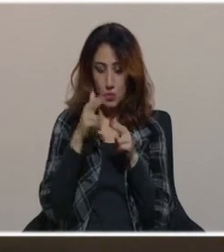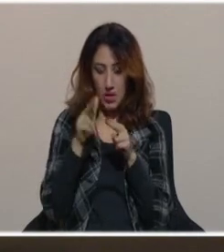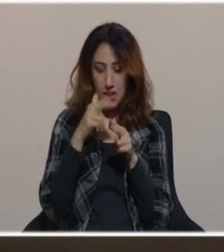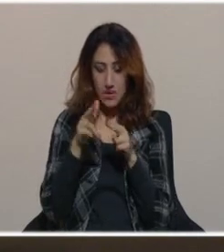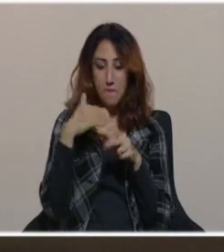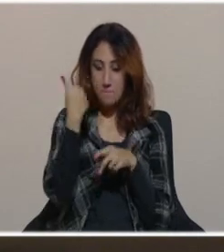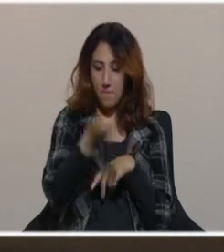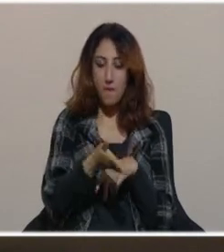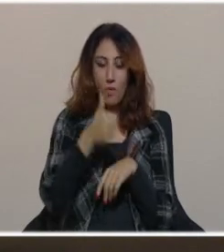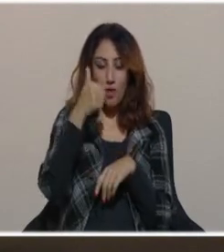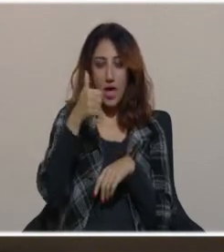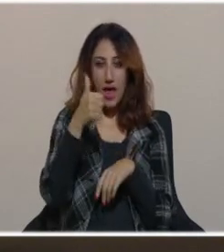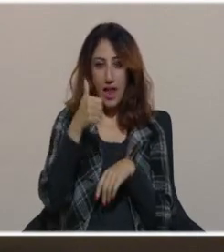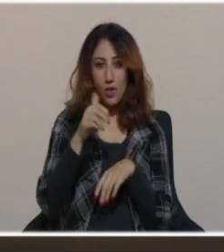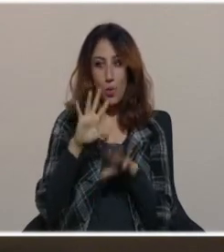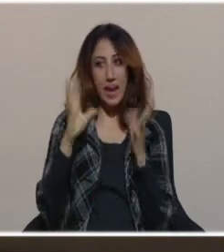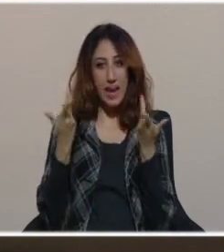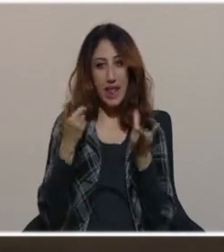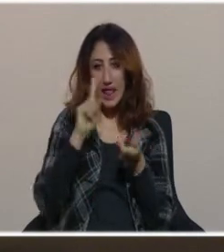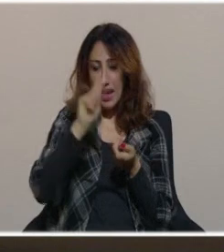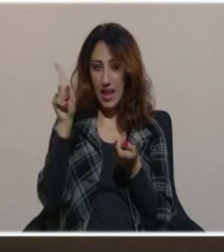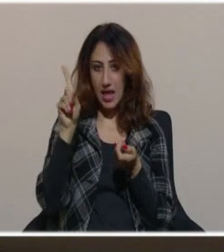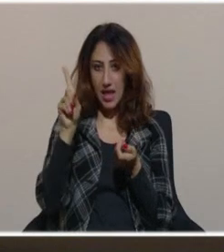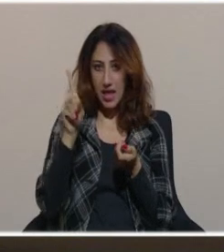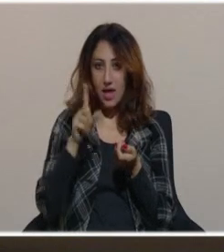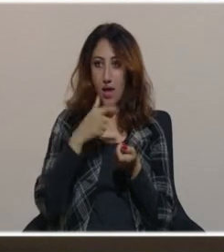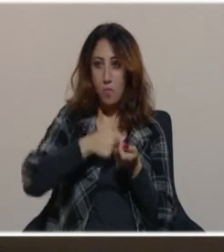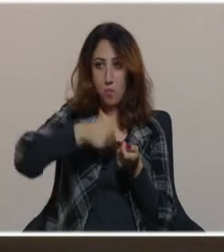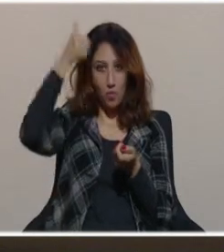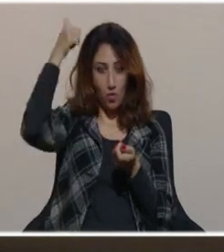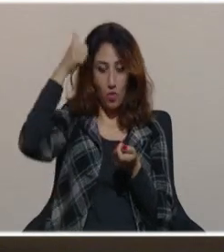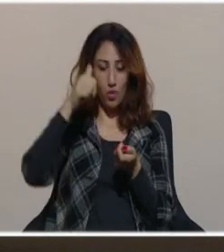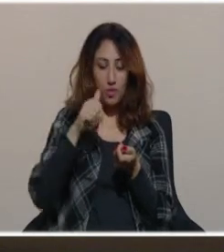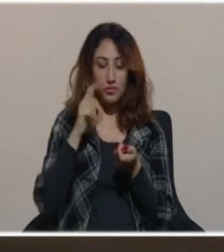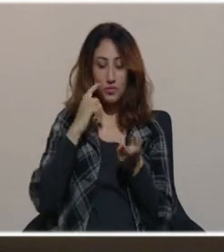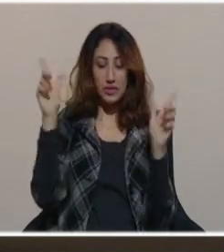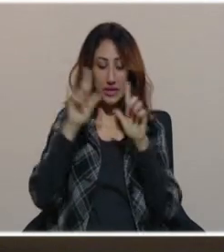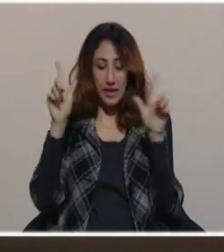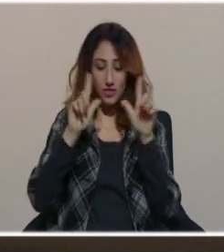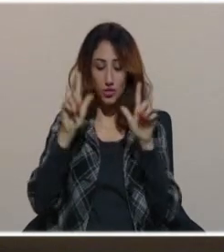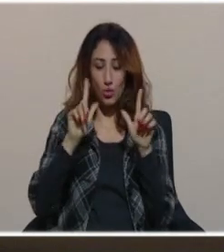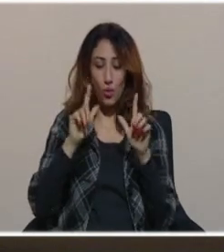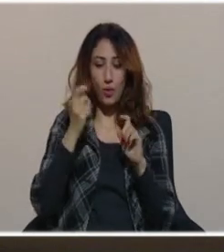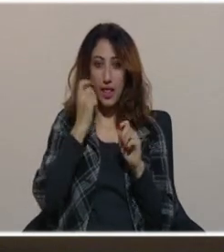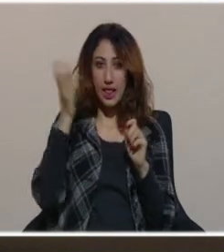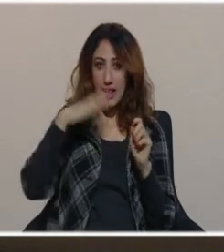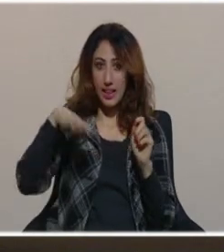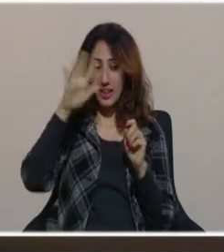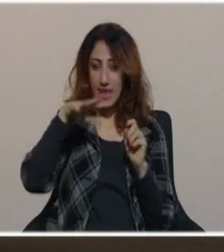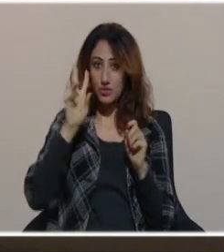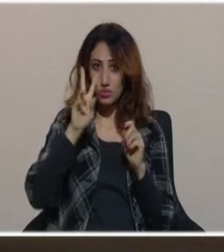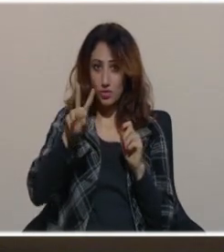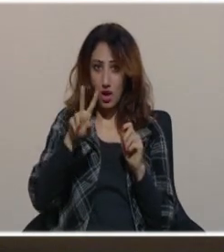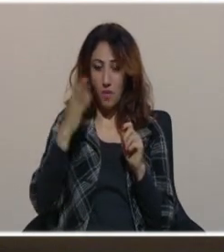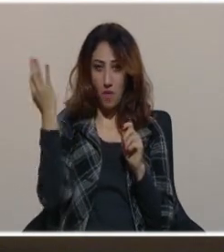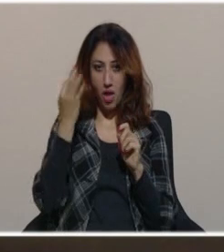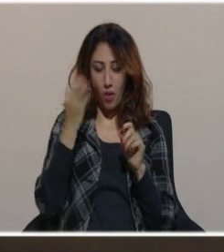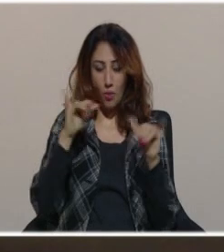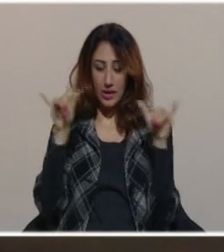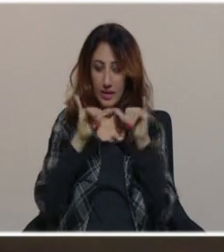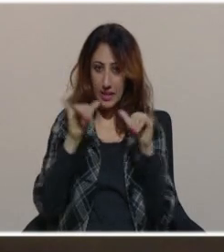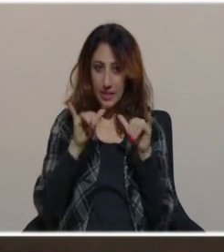مبروك. عمل نجاح كبير جدا على المنصات والشاشات وعلى كل حاجات الاونلاين، فواضح